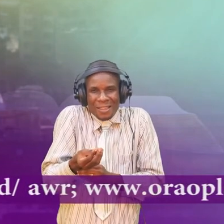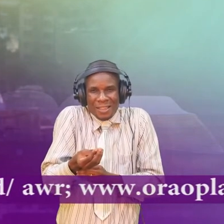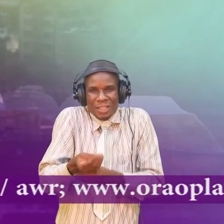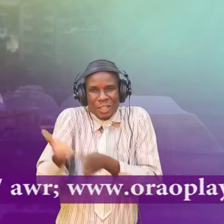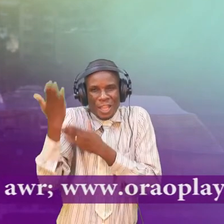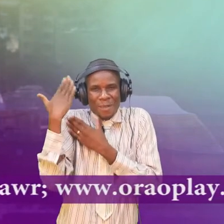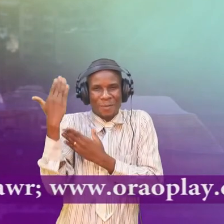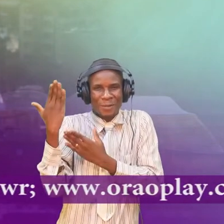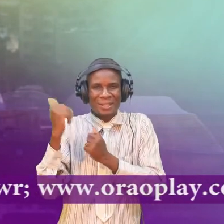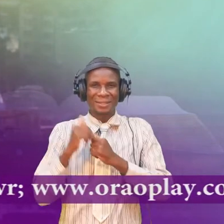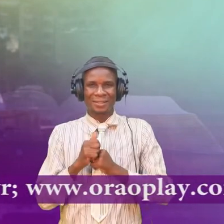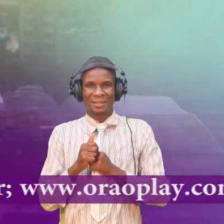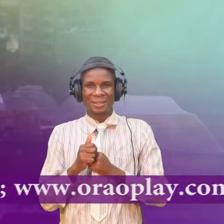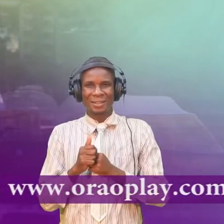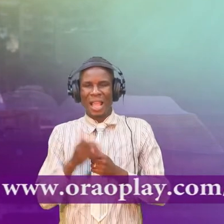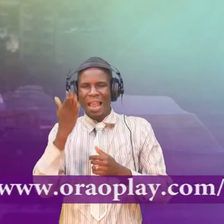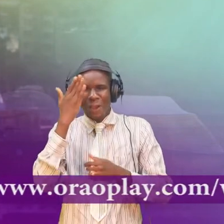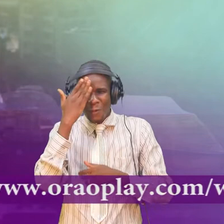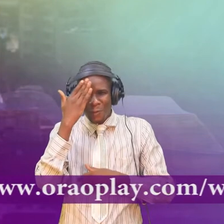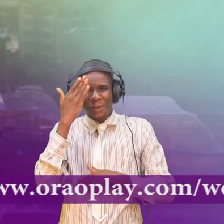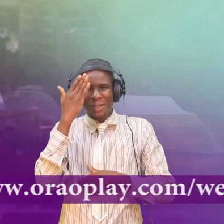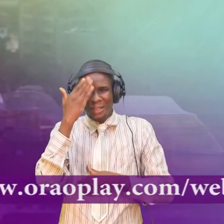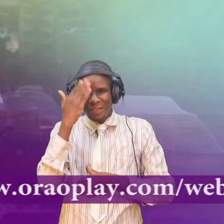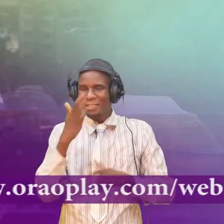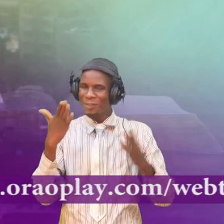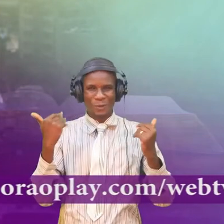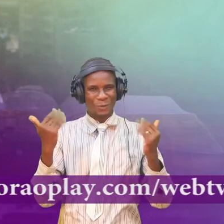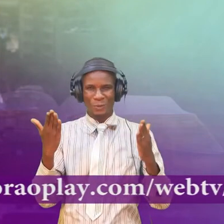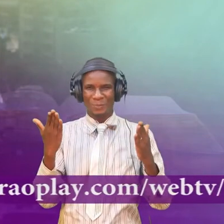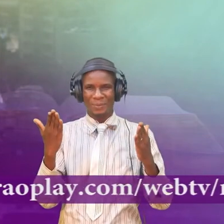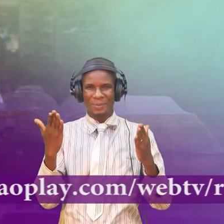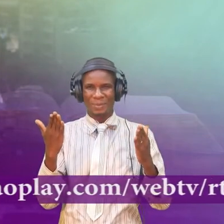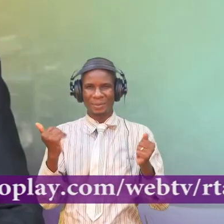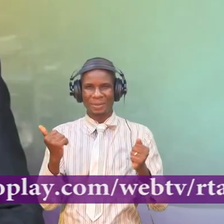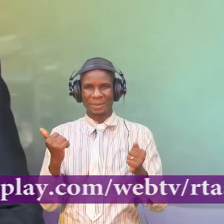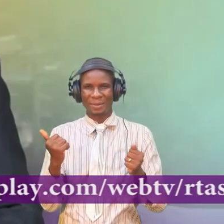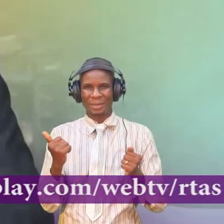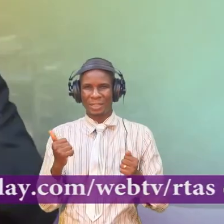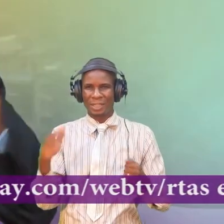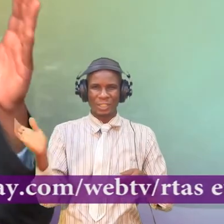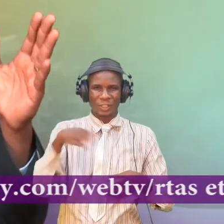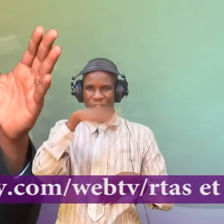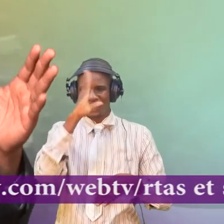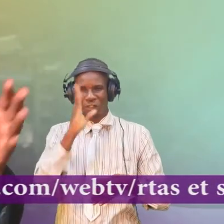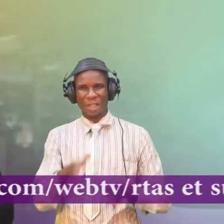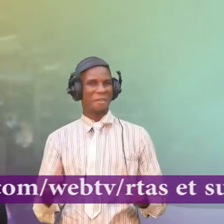Ndio maana Biblia inatoa thamani kubwa kwa kufahamu